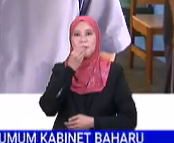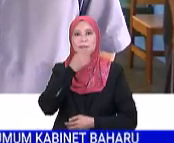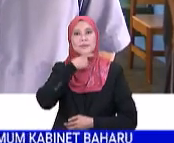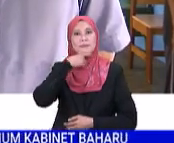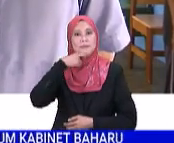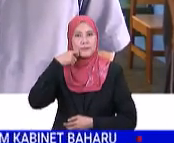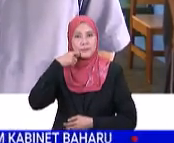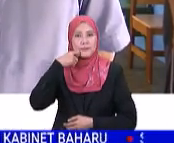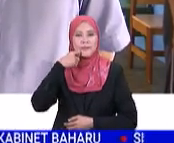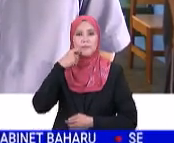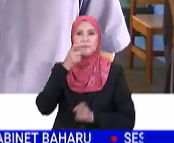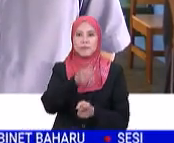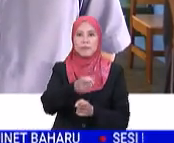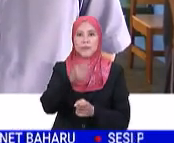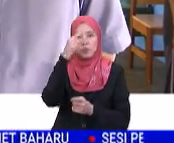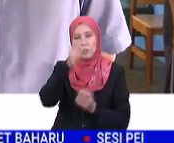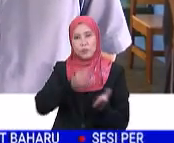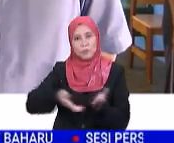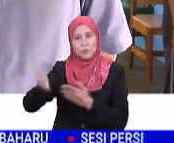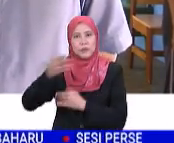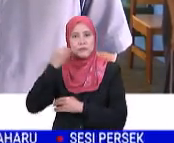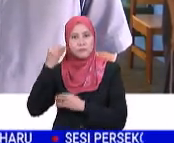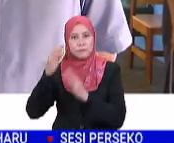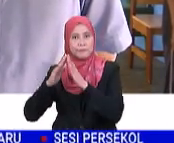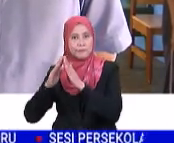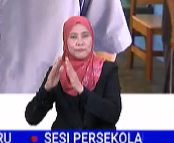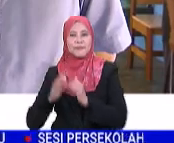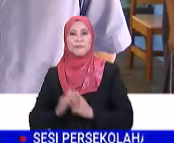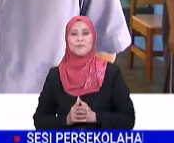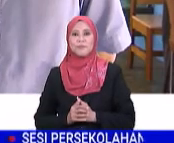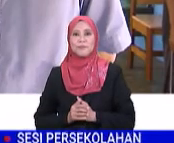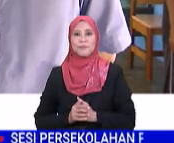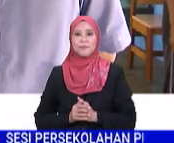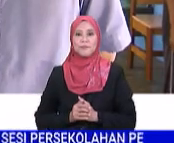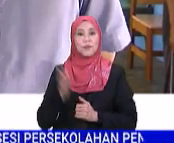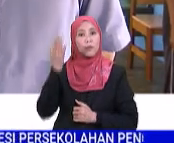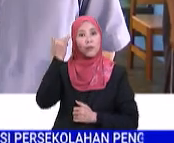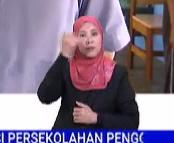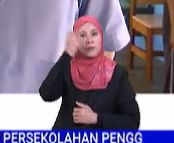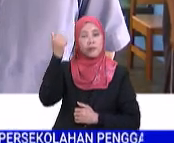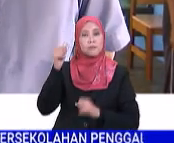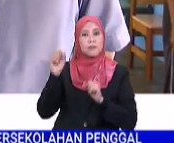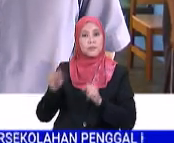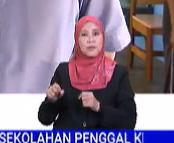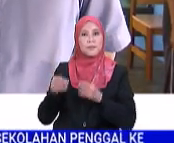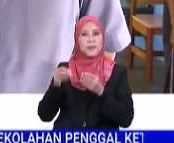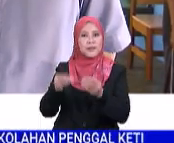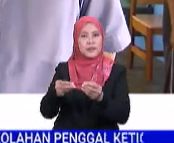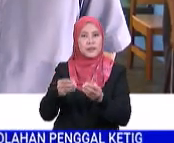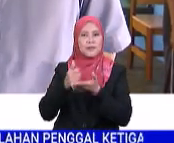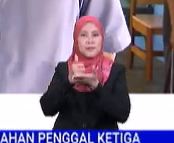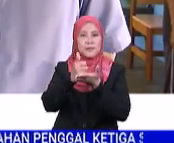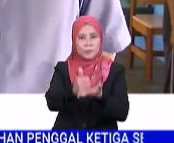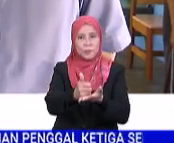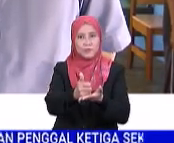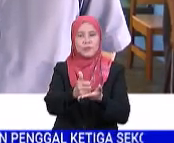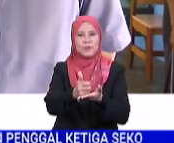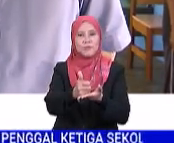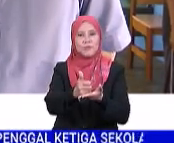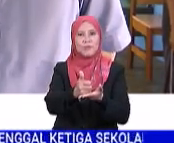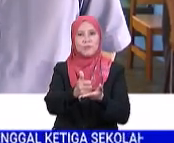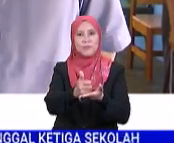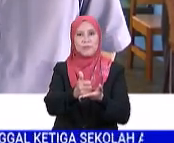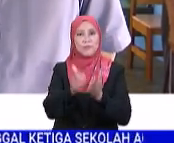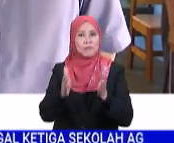kering untuk mereka bawa balik kesemuanya ini adalah kerana supaya dapatedikit membantu mereka